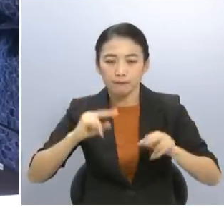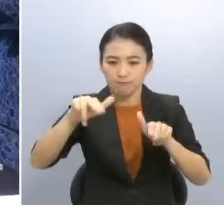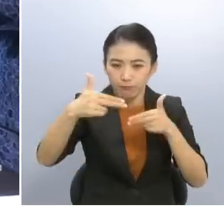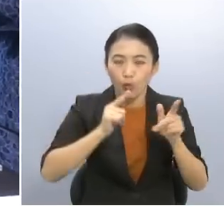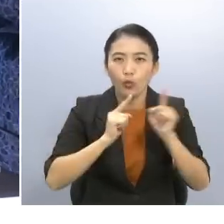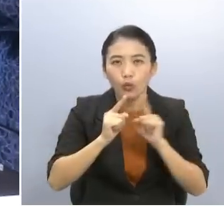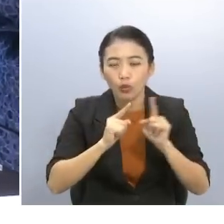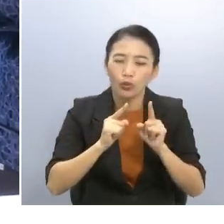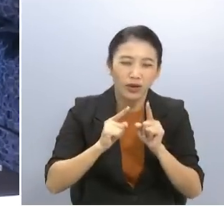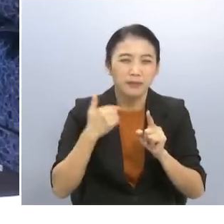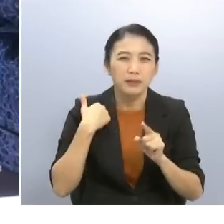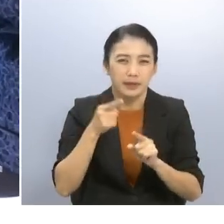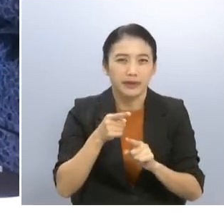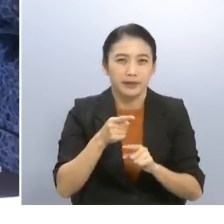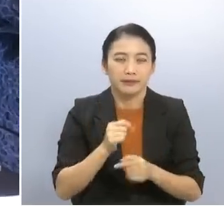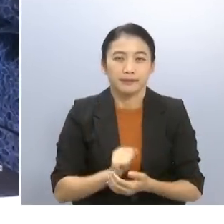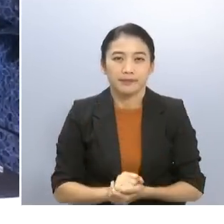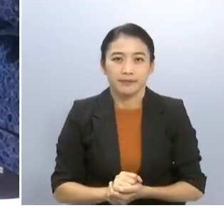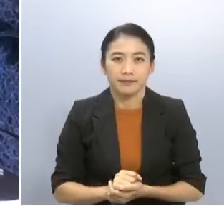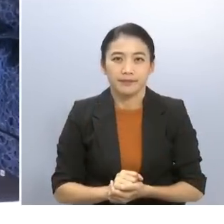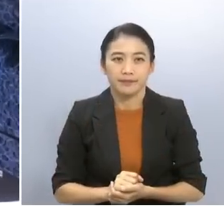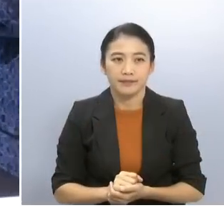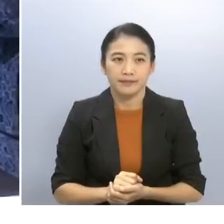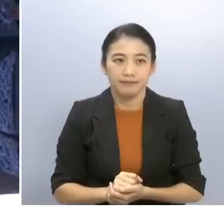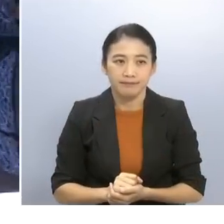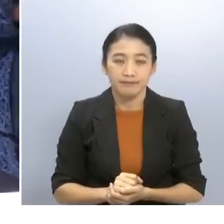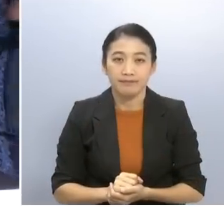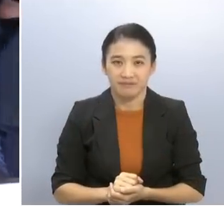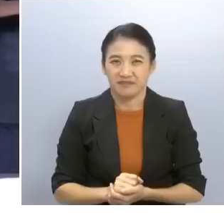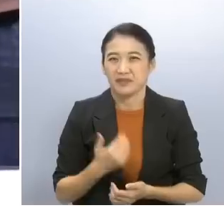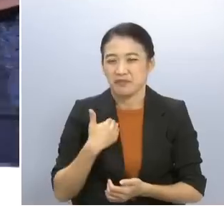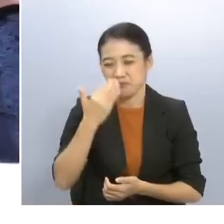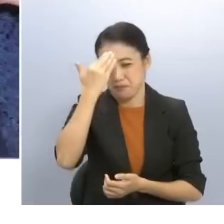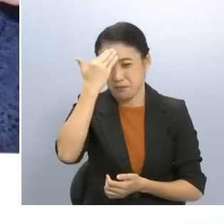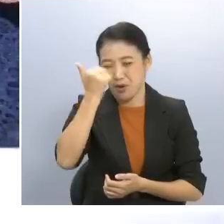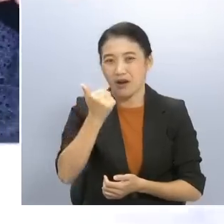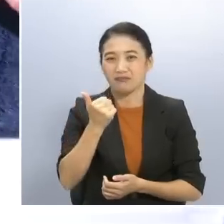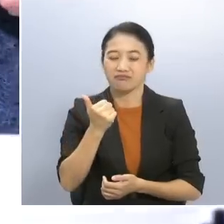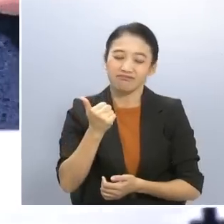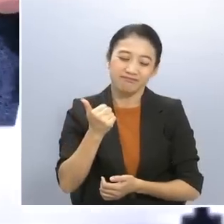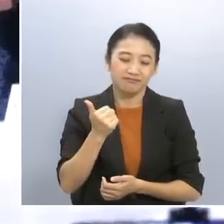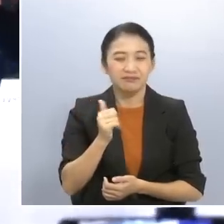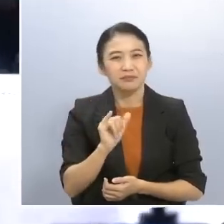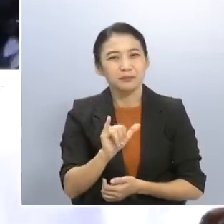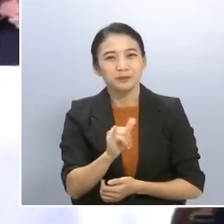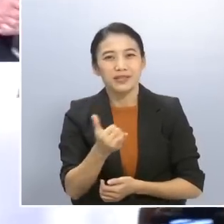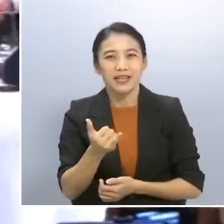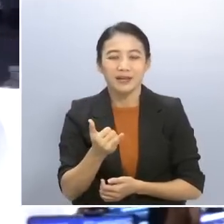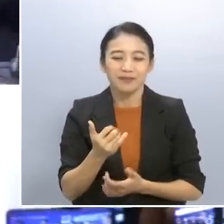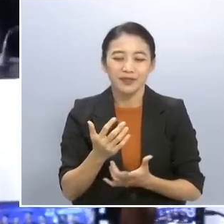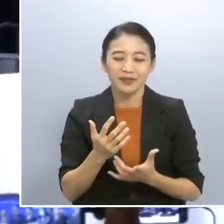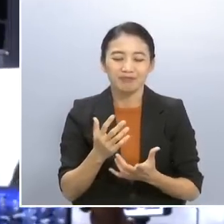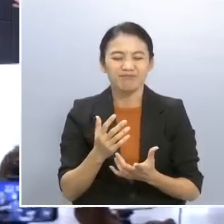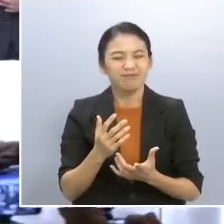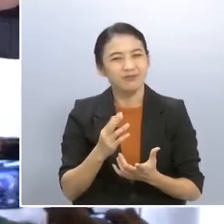นะครับเนี่ยนะฮะก็คือบางอันก็เหมือนกับว่าแหมพูดลำบากนะพี่หมวย